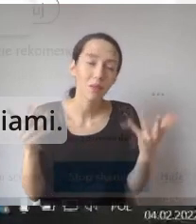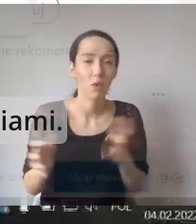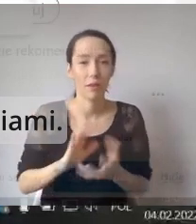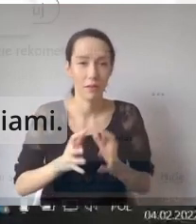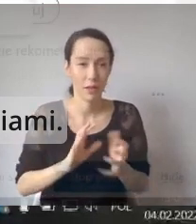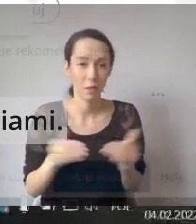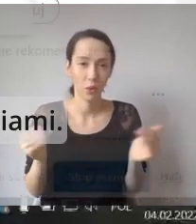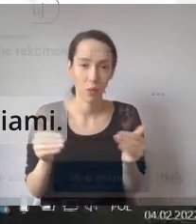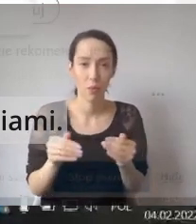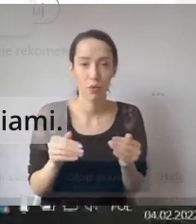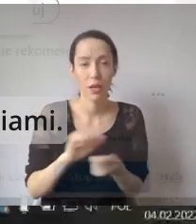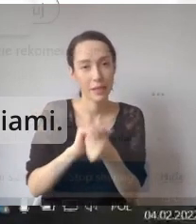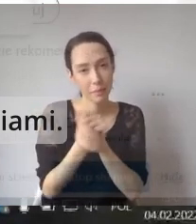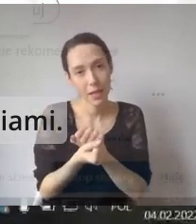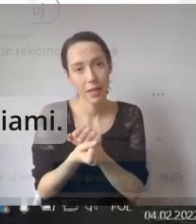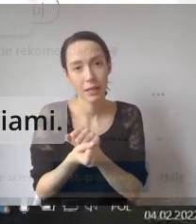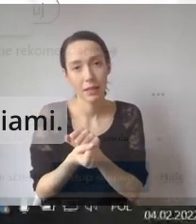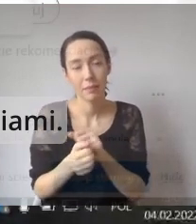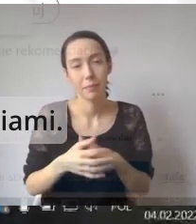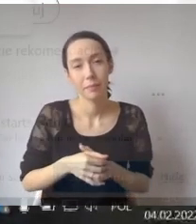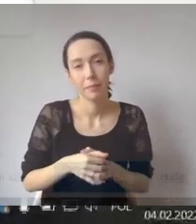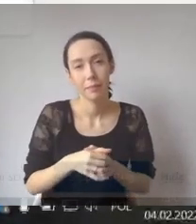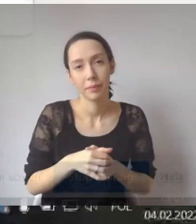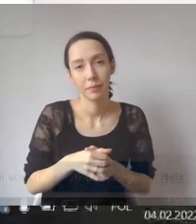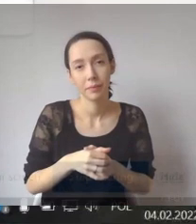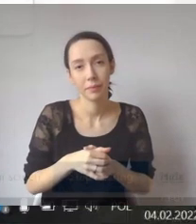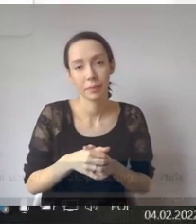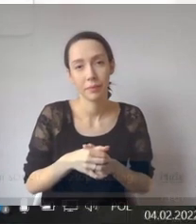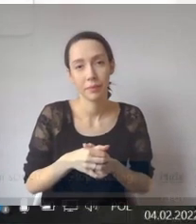można nawigować tymi ustawieniami.